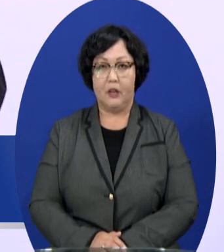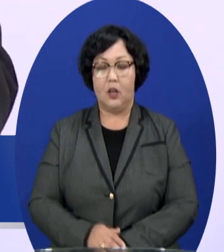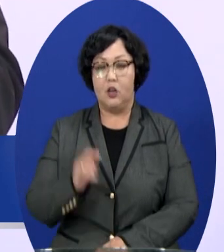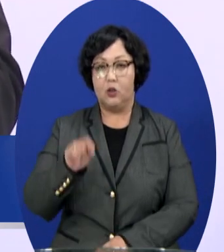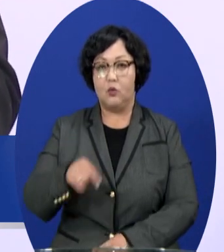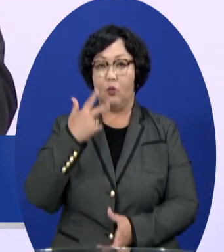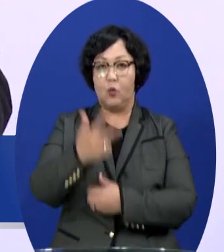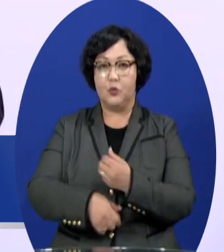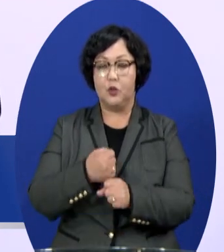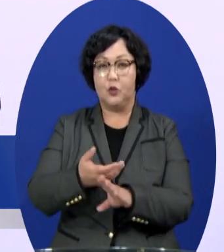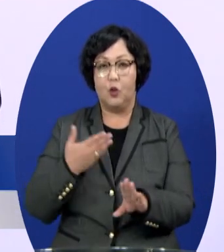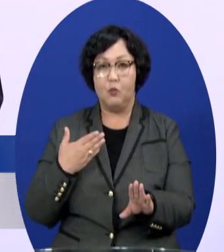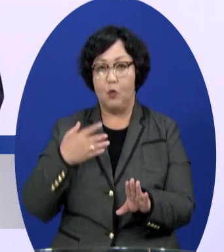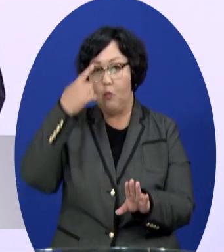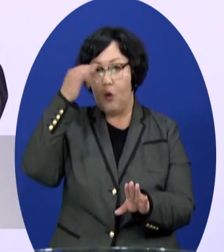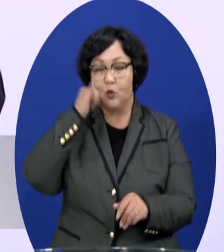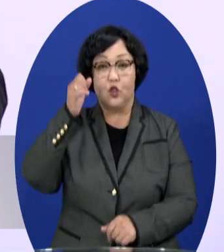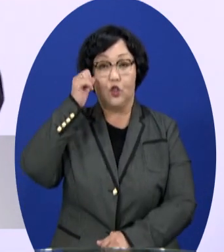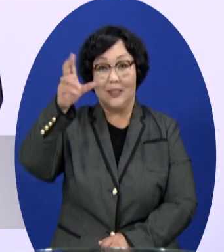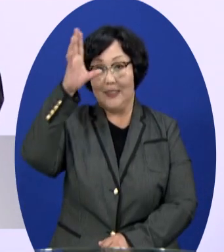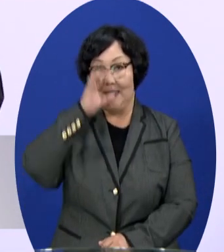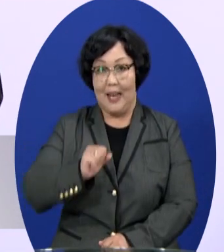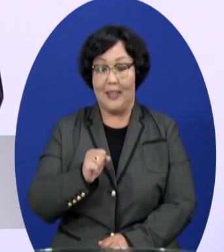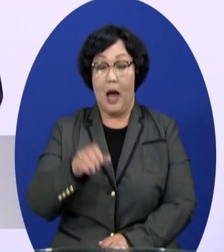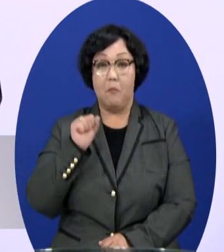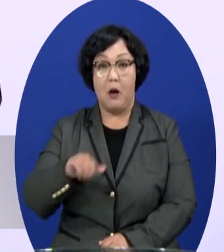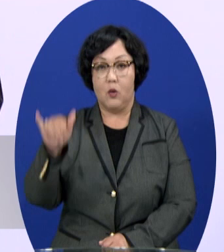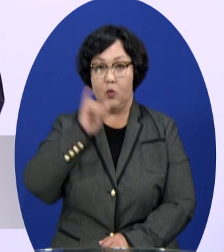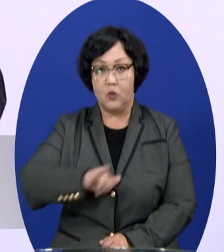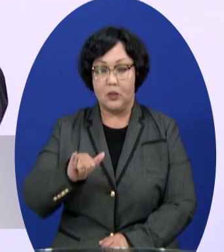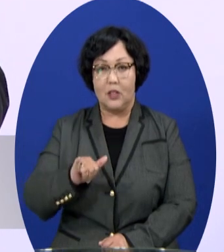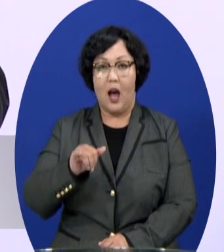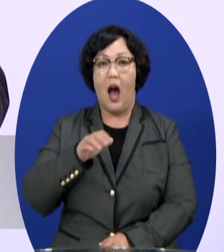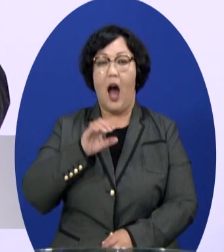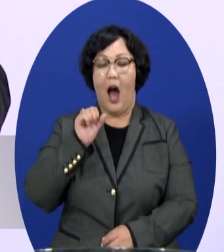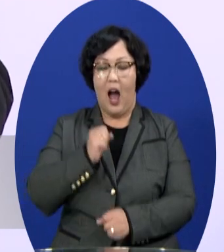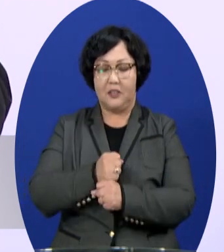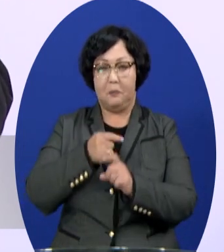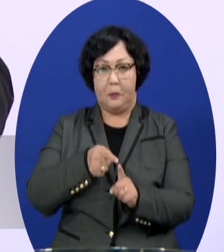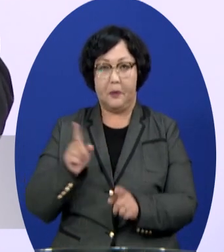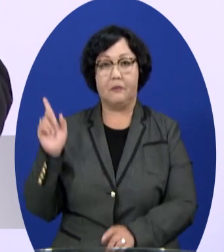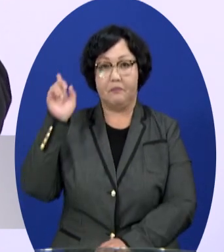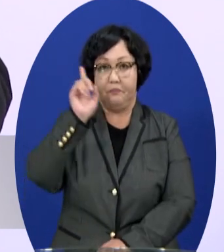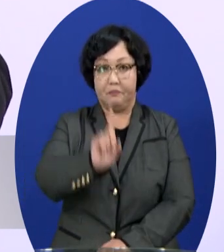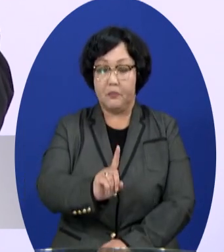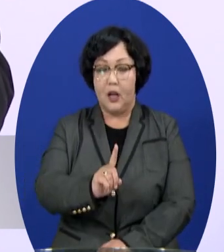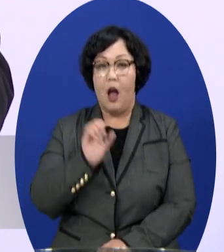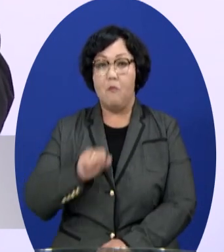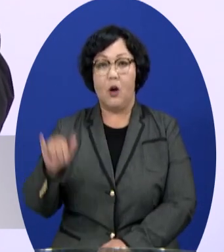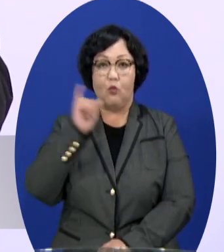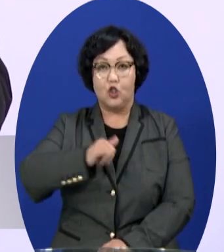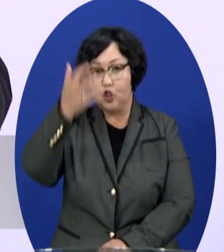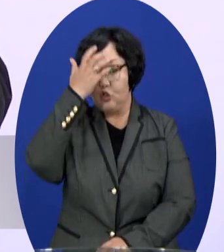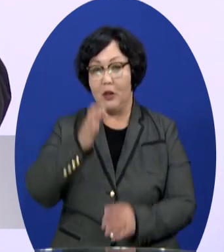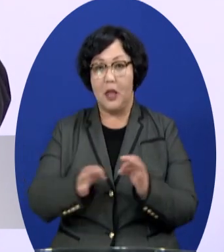Одоогоос 3 жилийн өмнө миний бие Монгол улсын ерхий сайдын хуваар Америкийн нэгдсэн улсад албан ёсны айлчлал хийх үеэр Америкийн нэгдсэн улсын төрийн